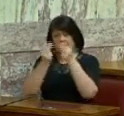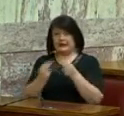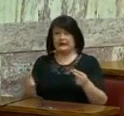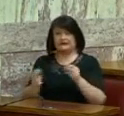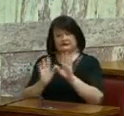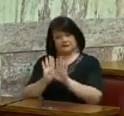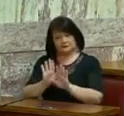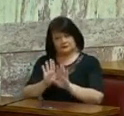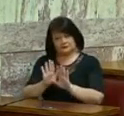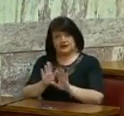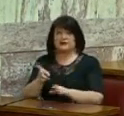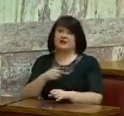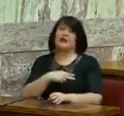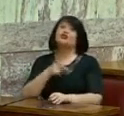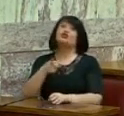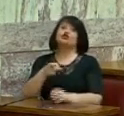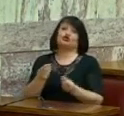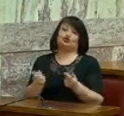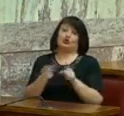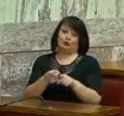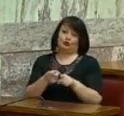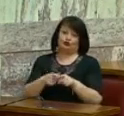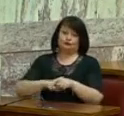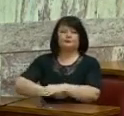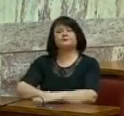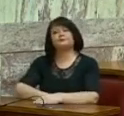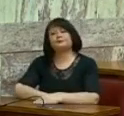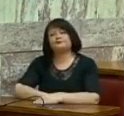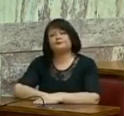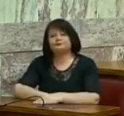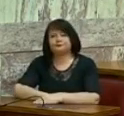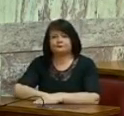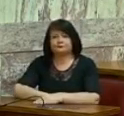ζήτημα, αλλά δεν είναι σωστό όμως έτσι. Λοιπόν, παρακαλώ πολύ, το λόγο έχει ο Υπουργός.